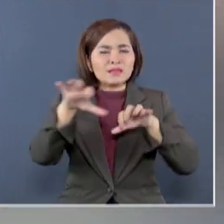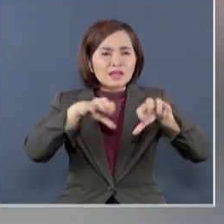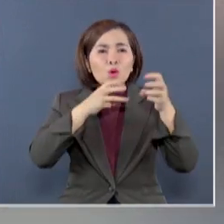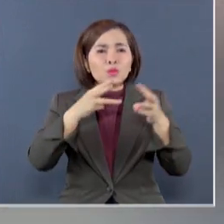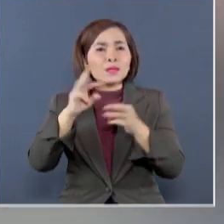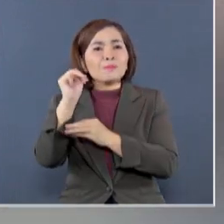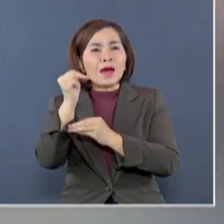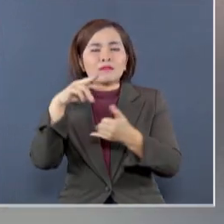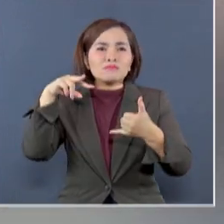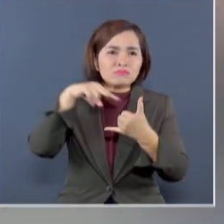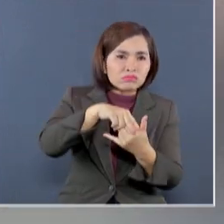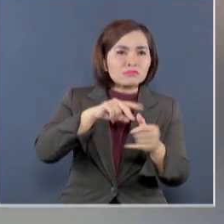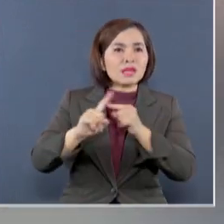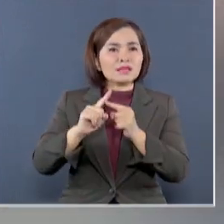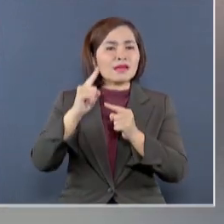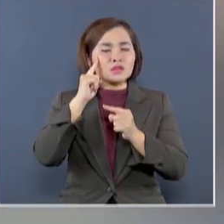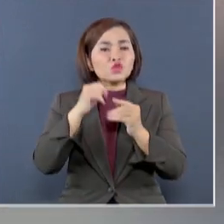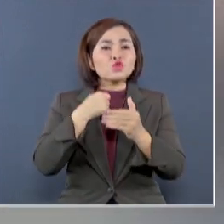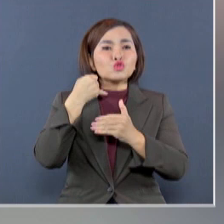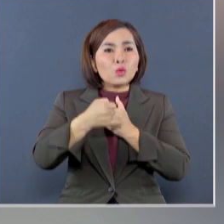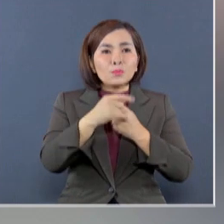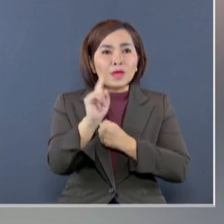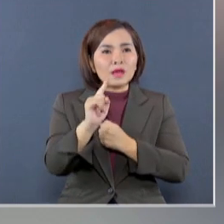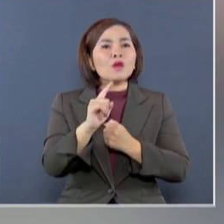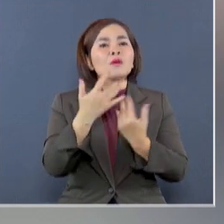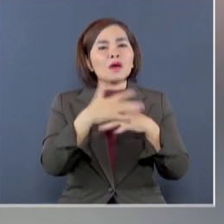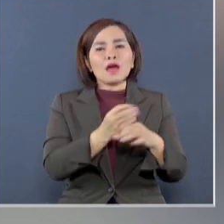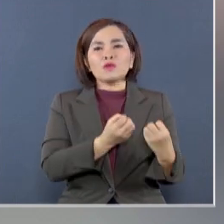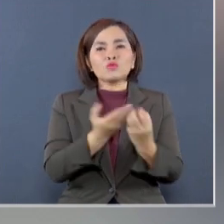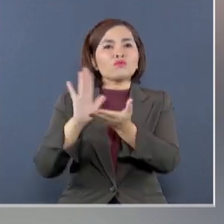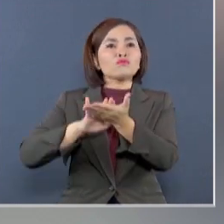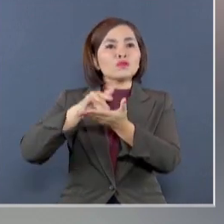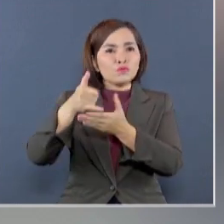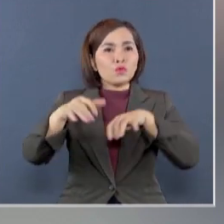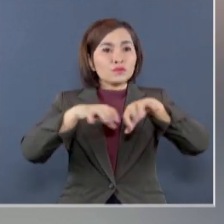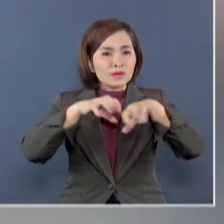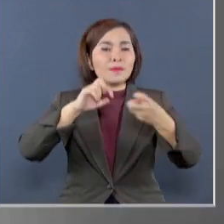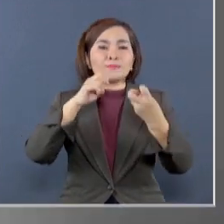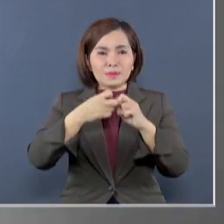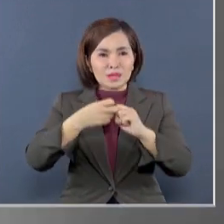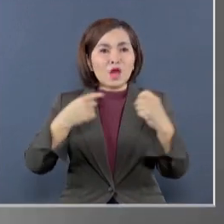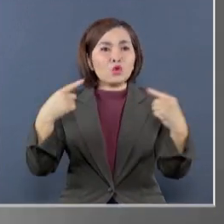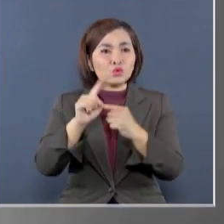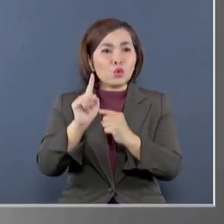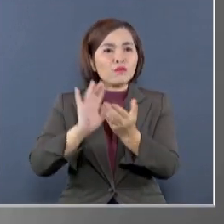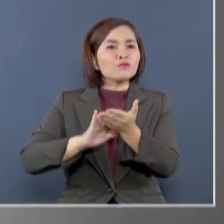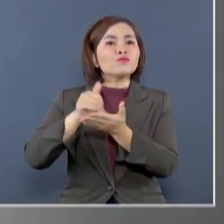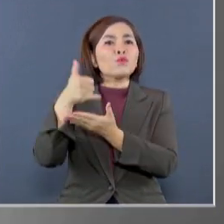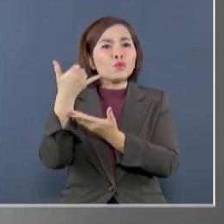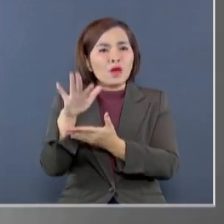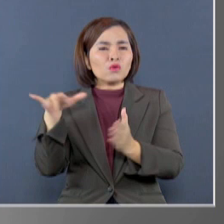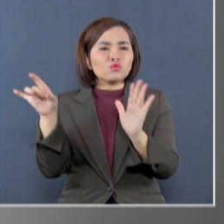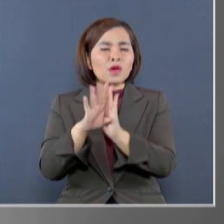ามเจ้าหน้าที่ไประงับเหตุได้มันก็จะจบที่ว่าเดี๋ยวเจ้าหน้าที่ก็พาไปบำบัดพาไปแจ้งข้อกล่าวหาแล้วสุดท้ายก็คือ